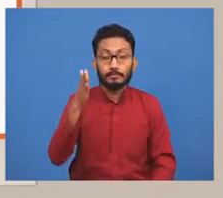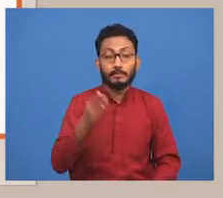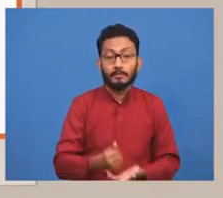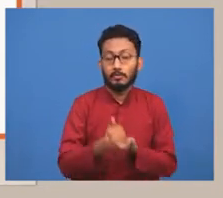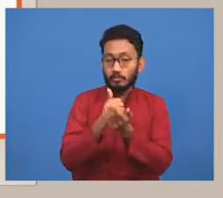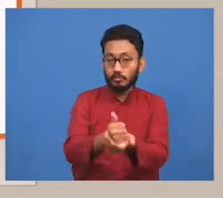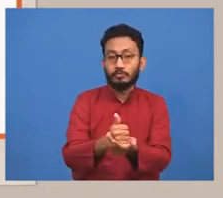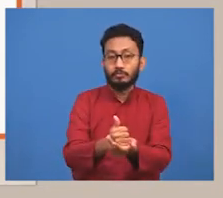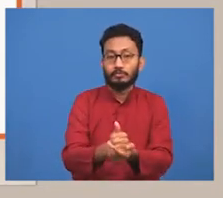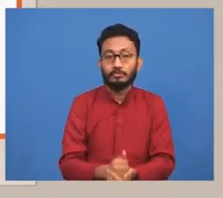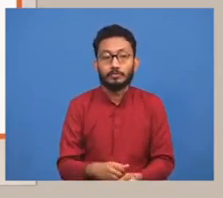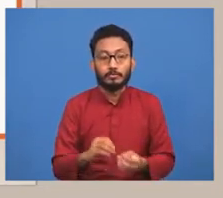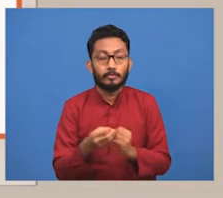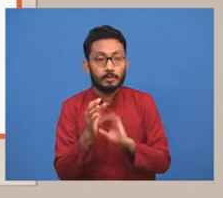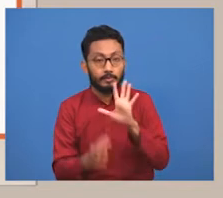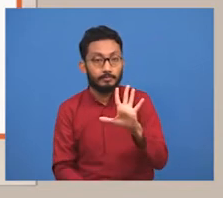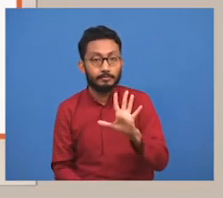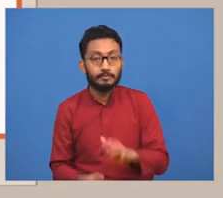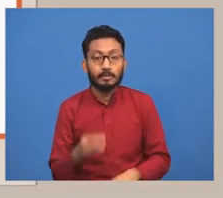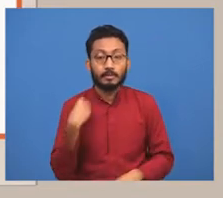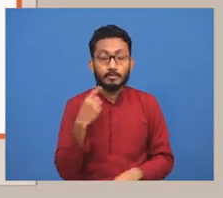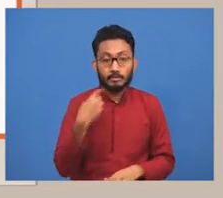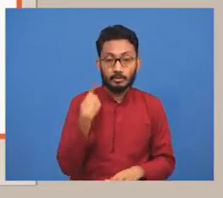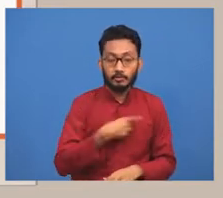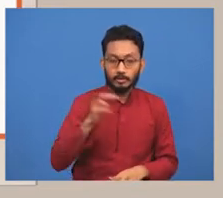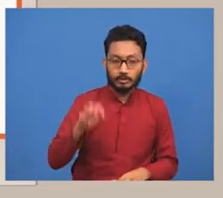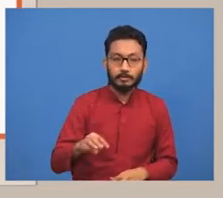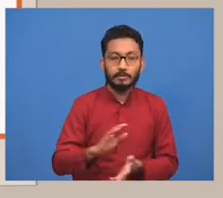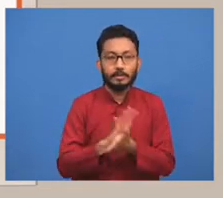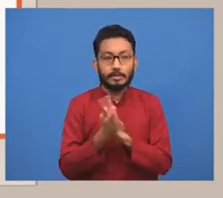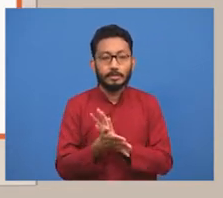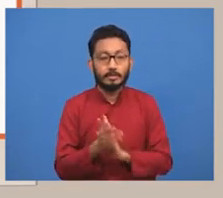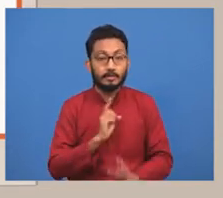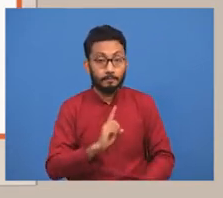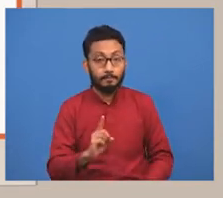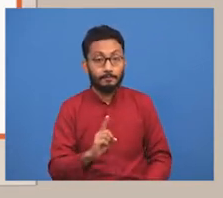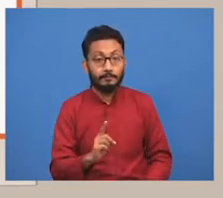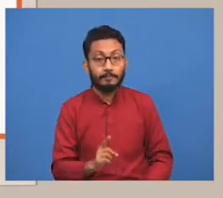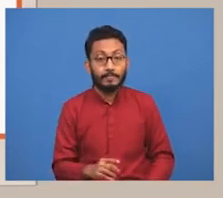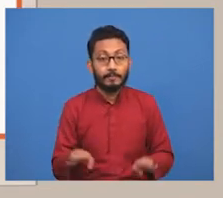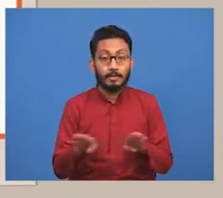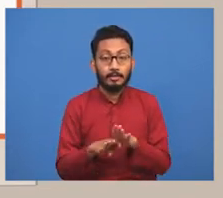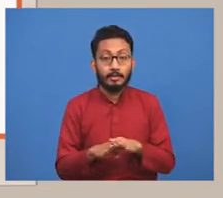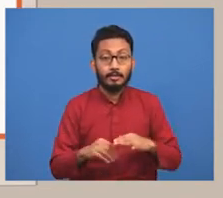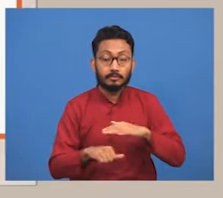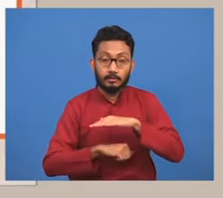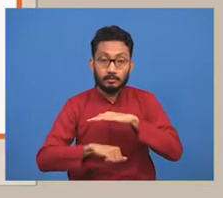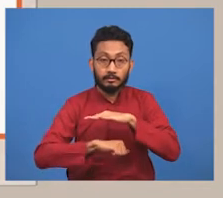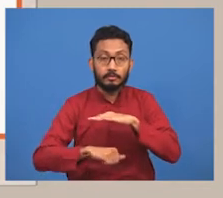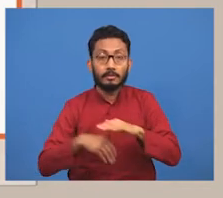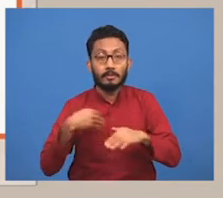dikehendakinya. Yang kelima, kita wajiblah menjadikan agama Islam sebagai asas dalam